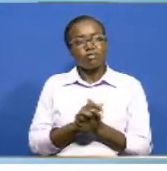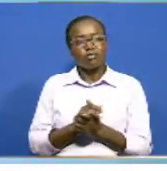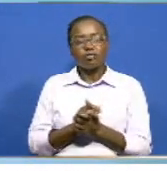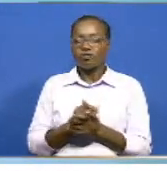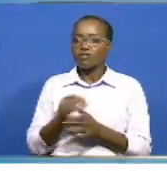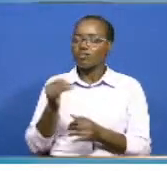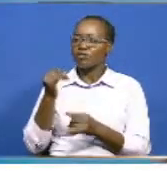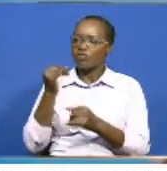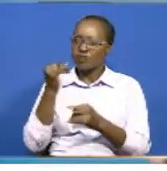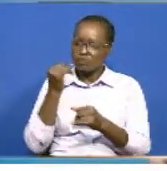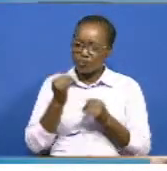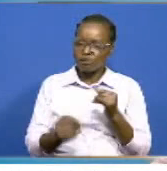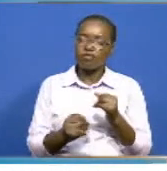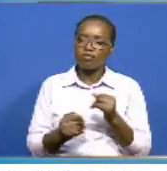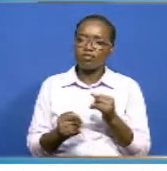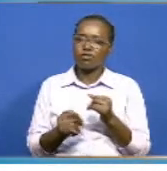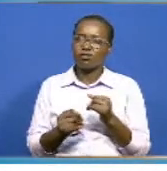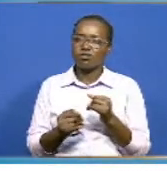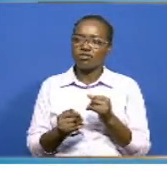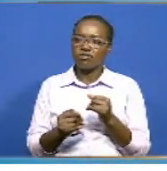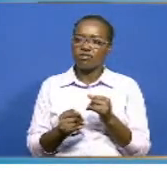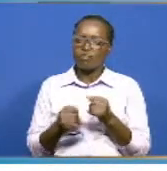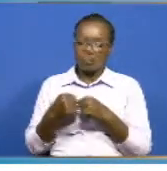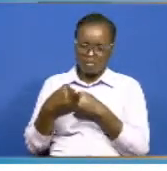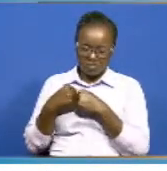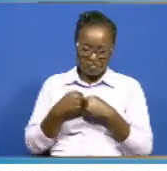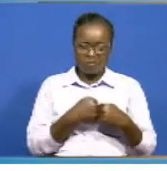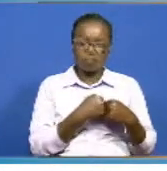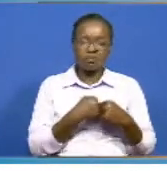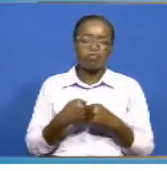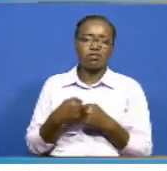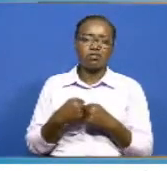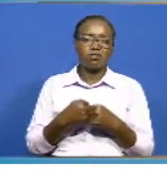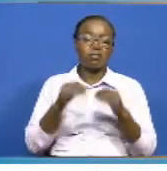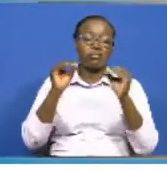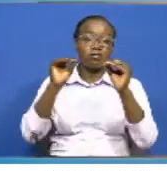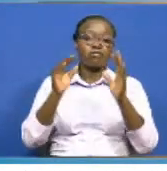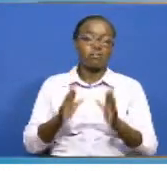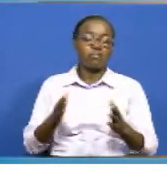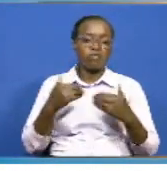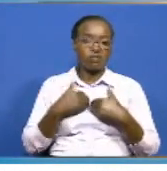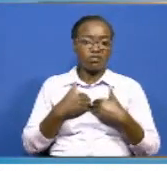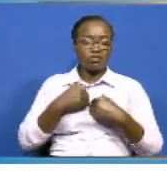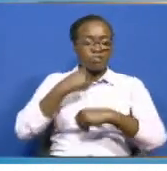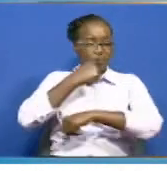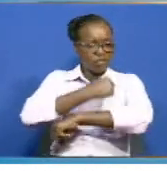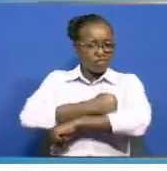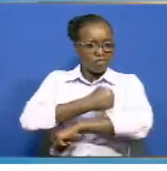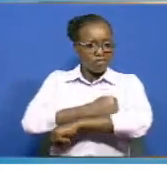Mwisho kabisa, ningependa tuangazie kuhusu changamoto ambayo sasa hivi walimu wako nayo pale shuleni, wakati